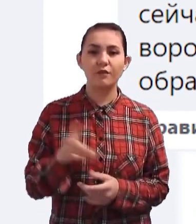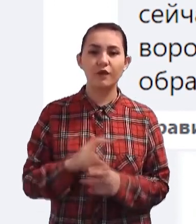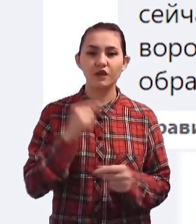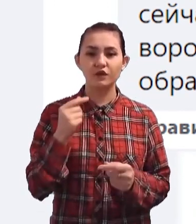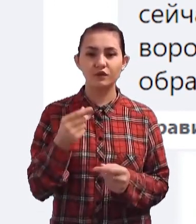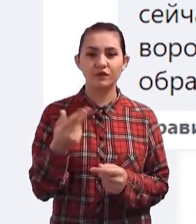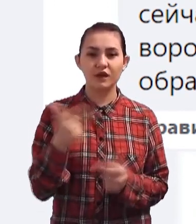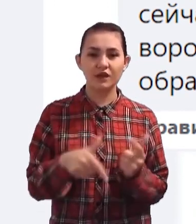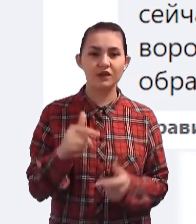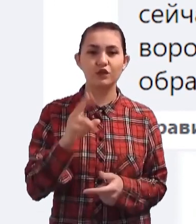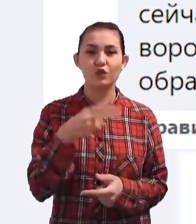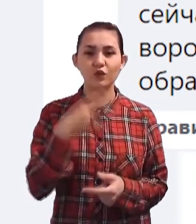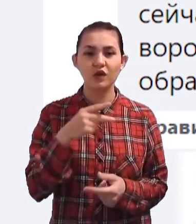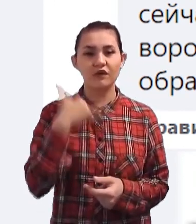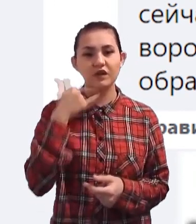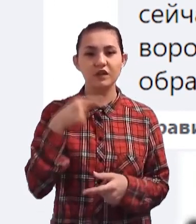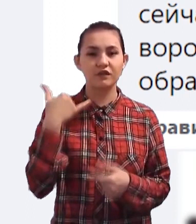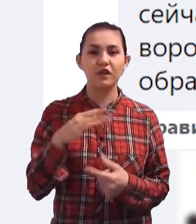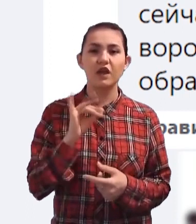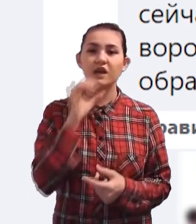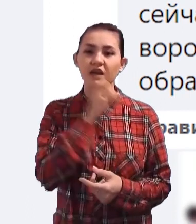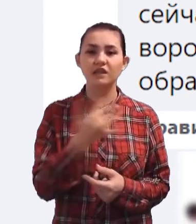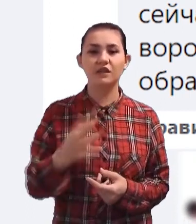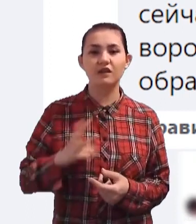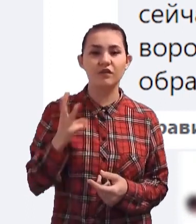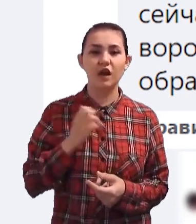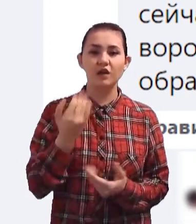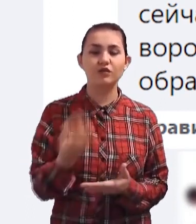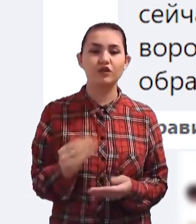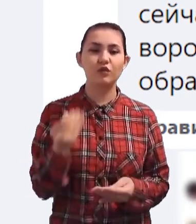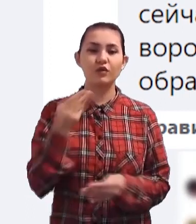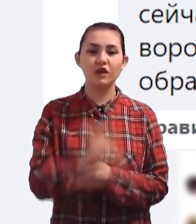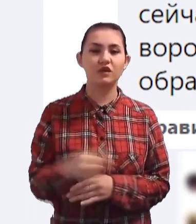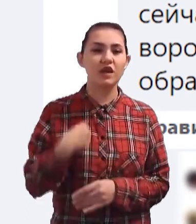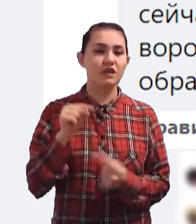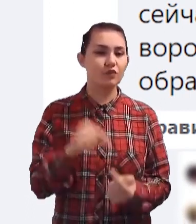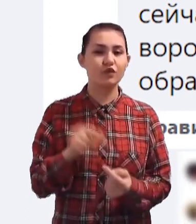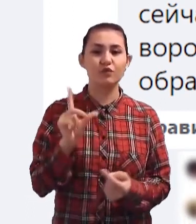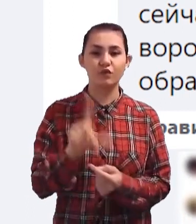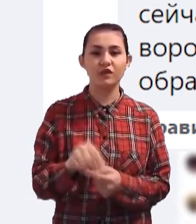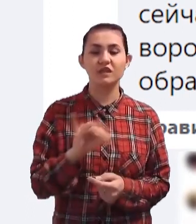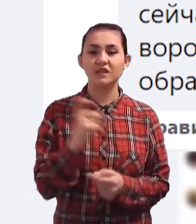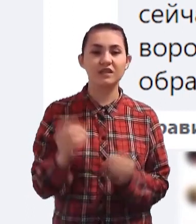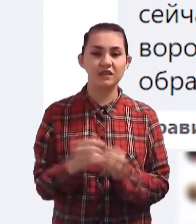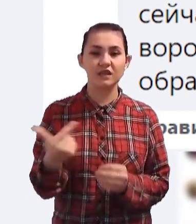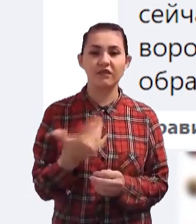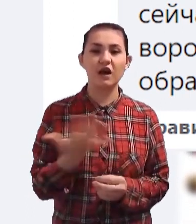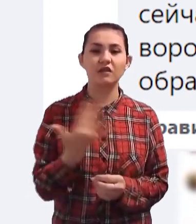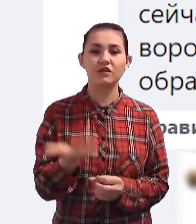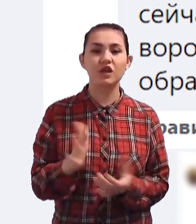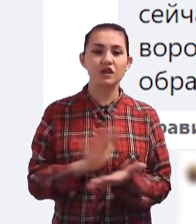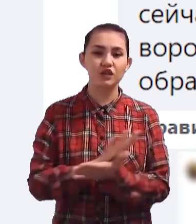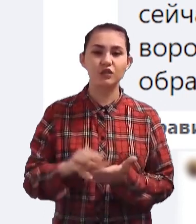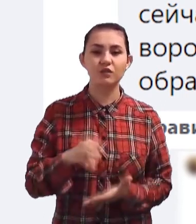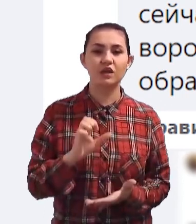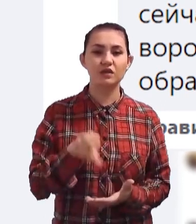кури, говори телефоном, кради скільки влізе, а тобі ще й доплатять. Я не проти проїзду і за 10 гривень, але тоді в чистому транспорті